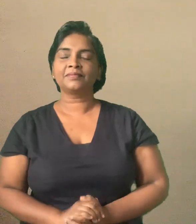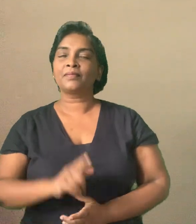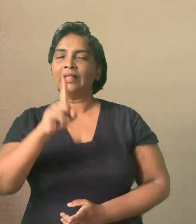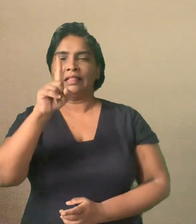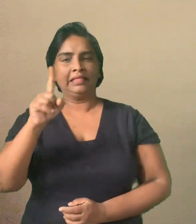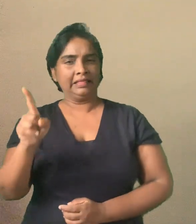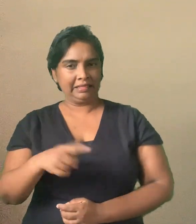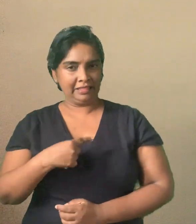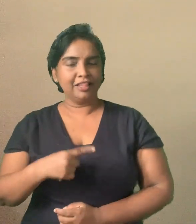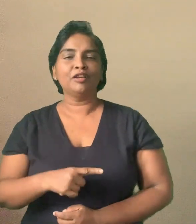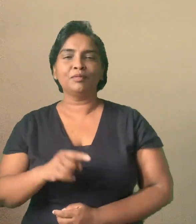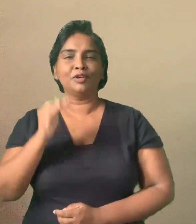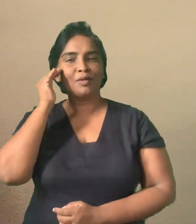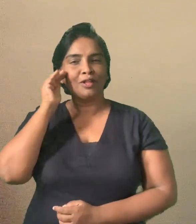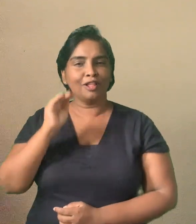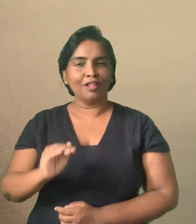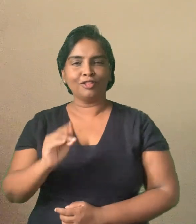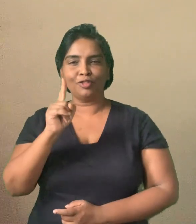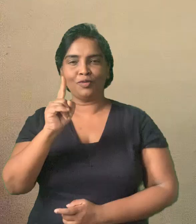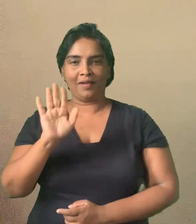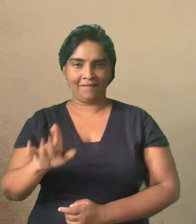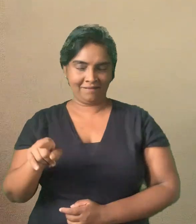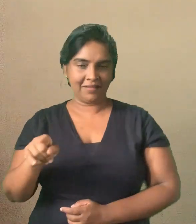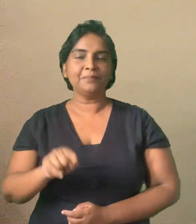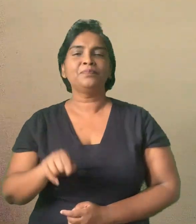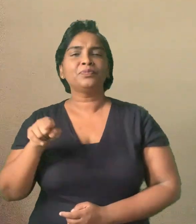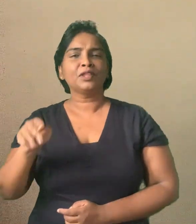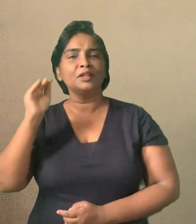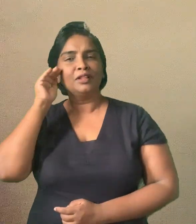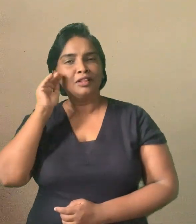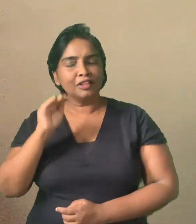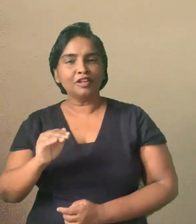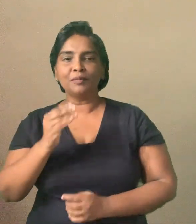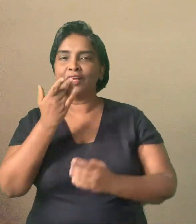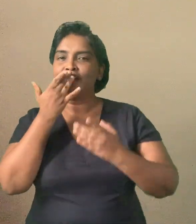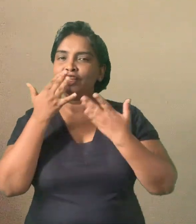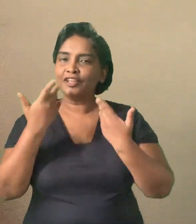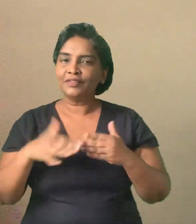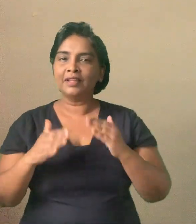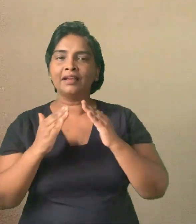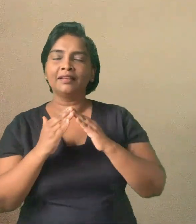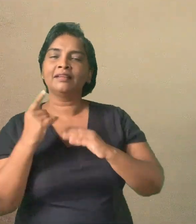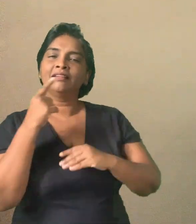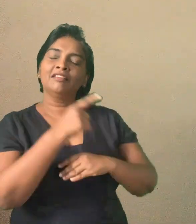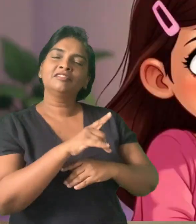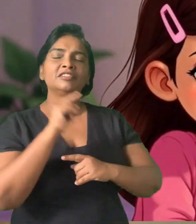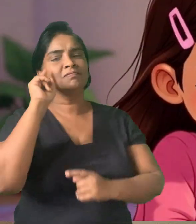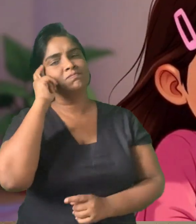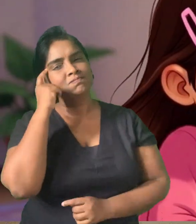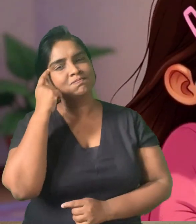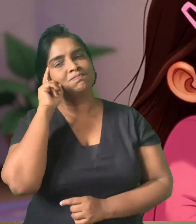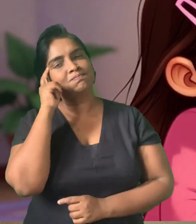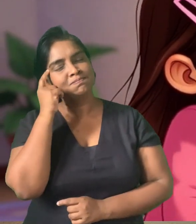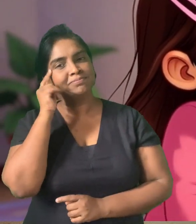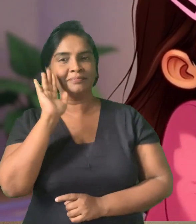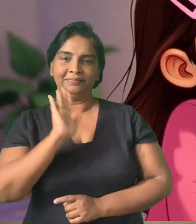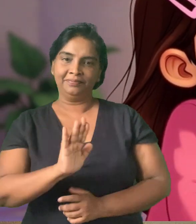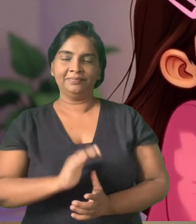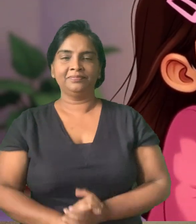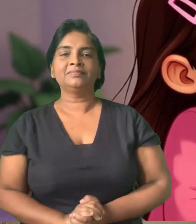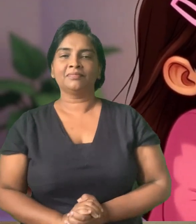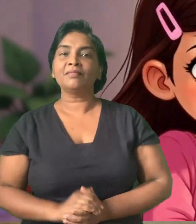ඔන්න දවසක් චූටි දුවෙක් හිටියා. මේ දුව පාසල් ඇරිලා ගෙදර ඇවිල්ලා පැත්තකට වෙලා කල්පනා කර කර